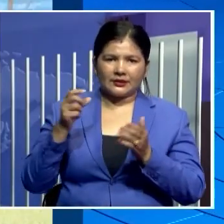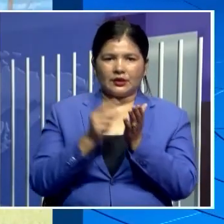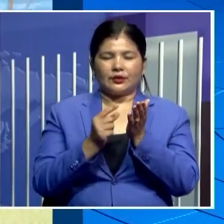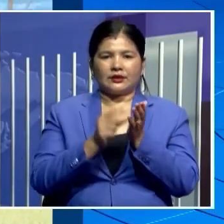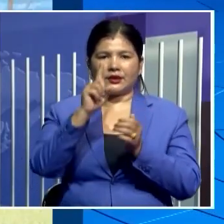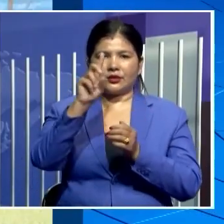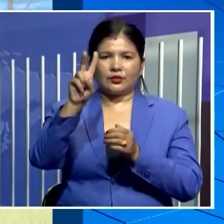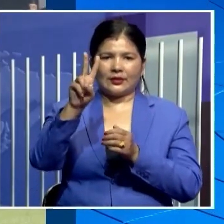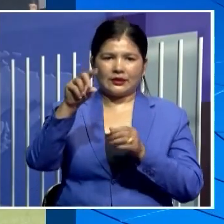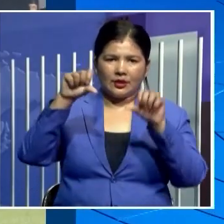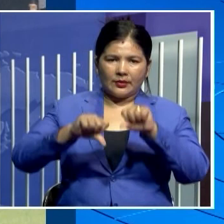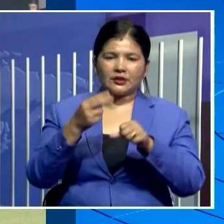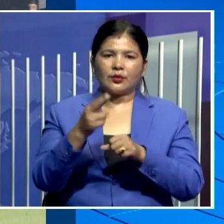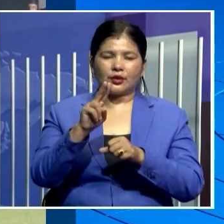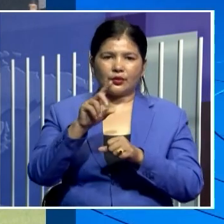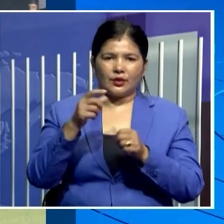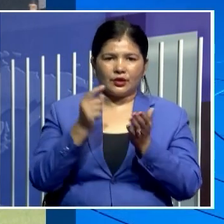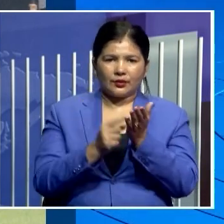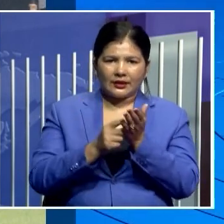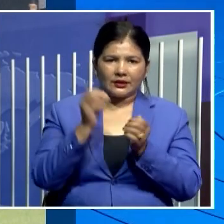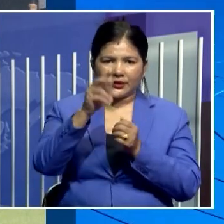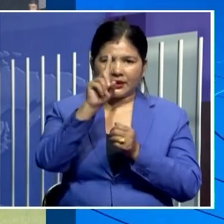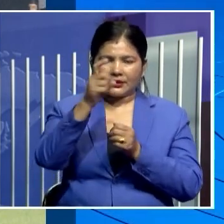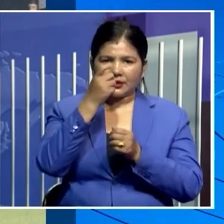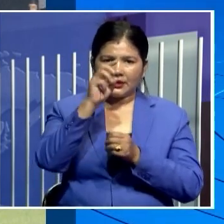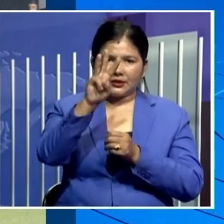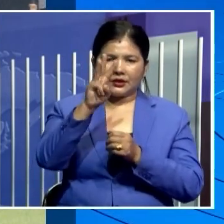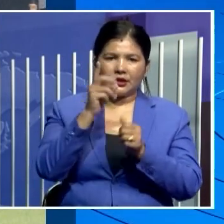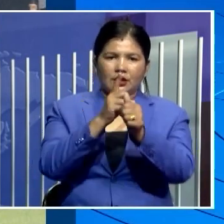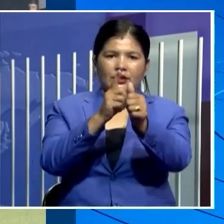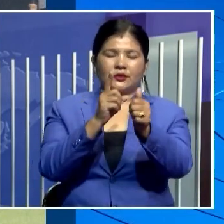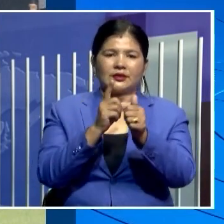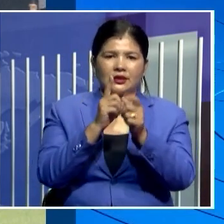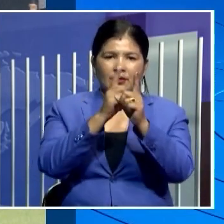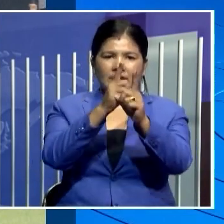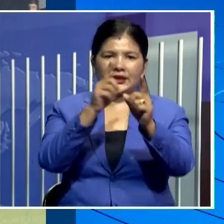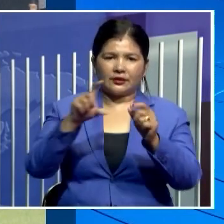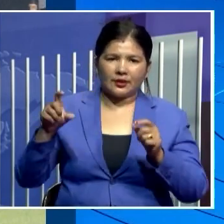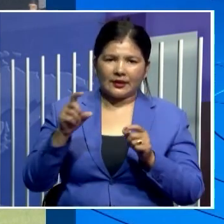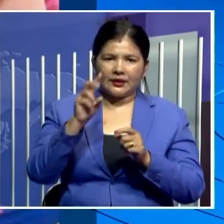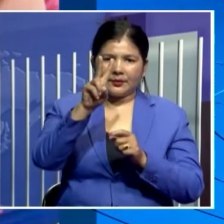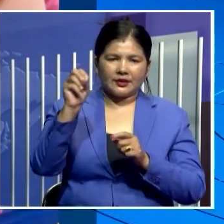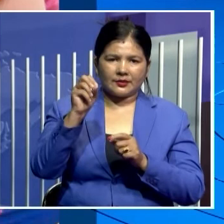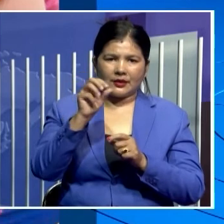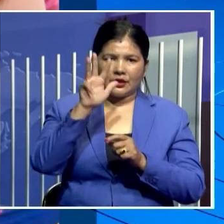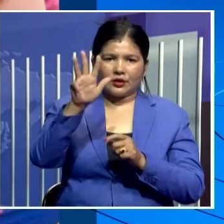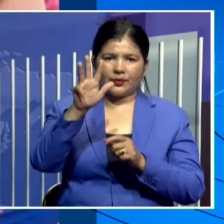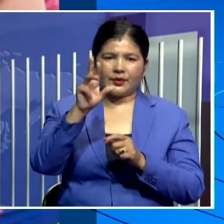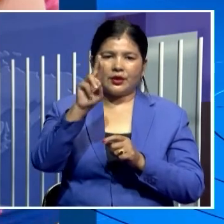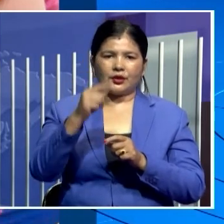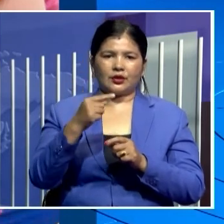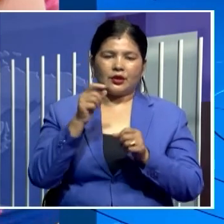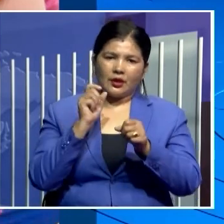रनले पराजित भएको हो। युगान्डाले दिएको 103 रनको लक्ष्य पछ्याएको नेपालले 20 ओभरमा 9 विकेट गुमाएर 90 रन मात्र बनाउन